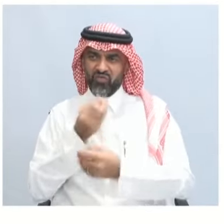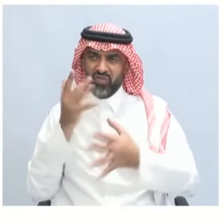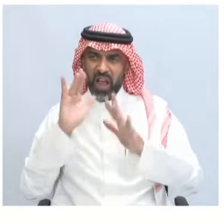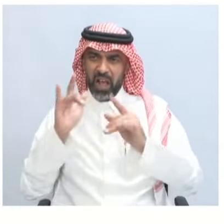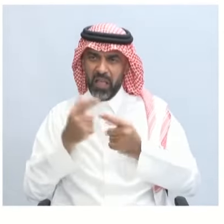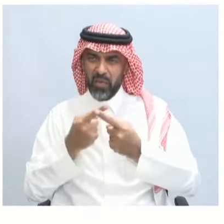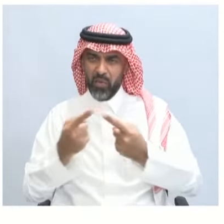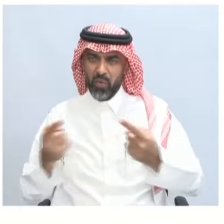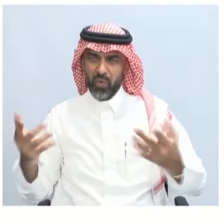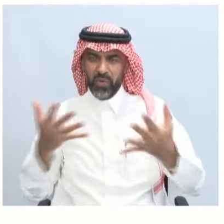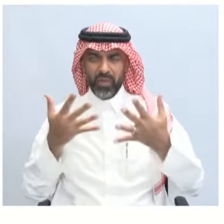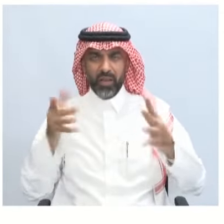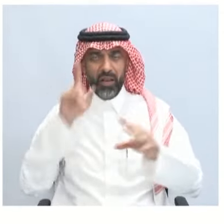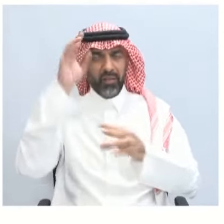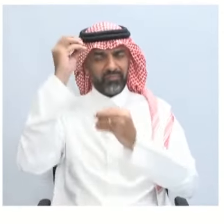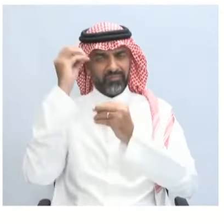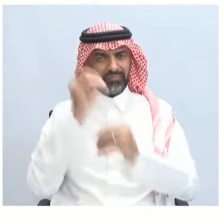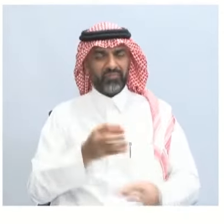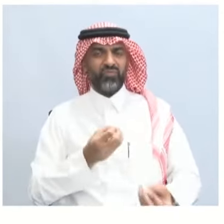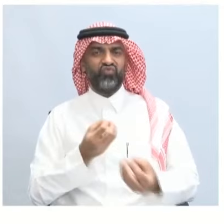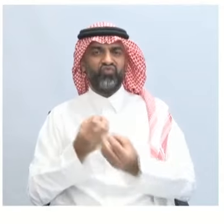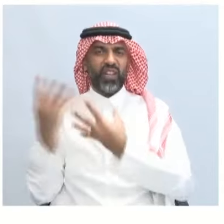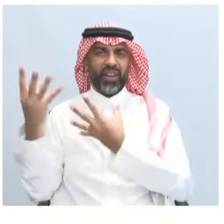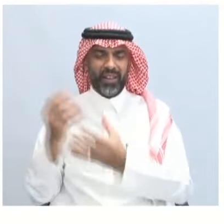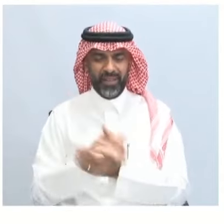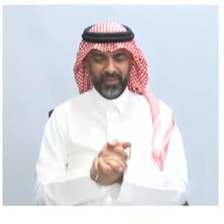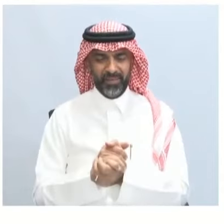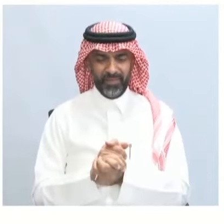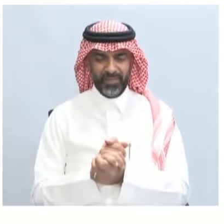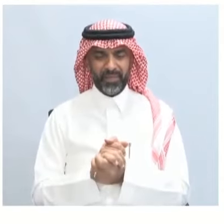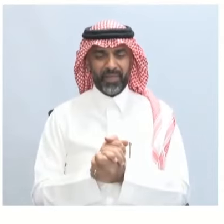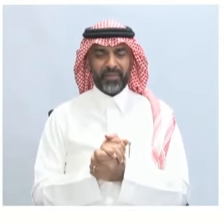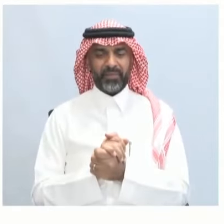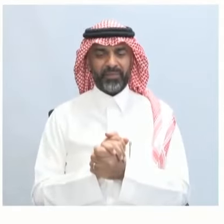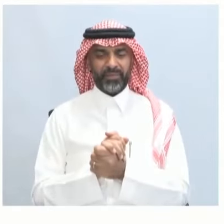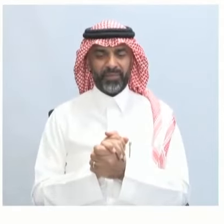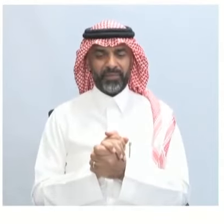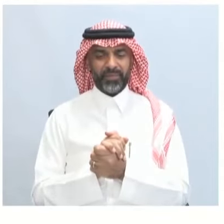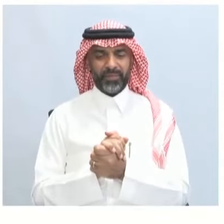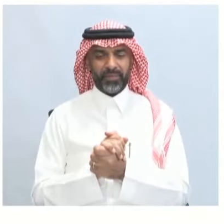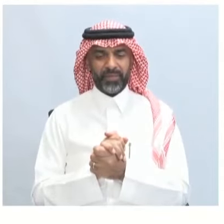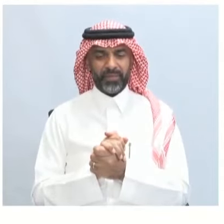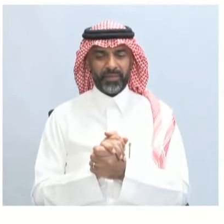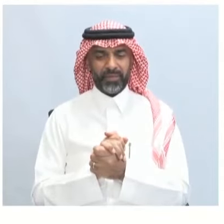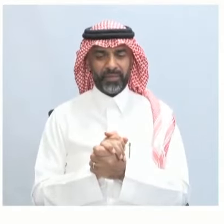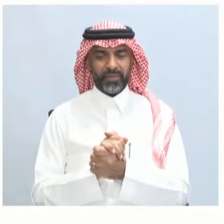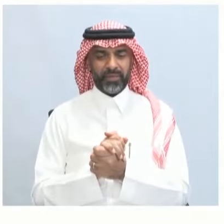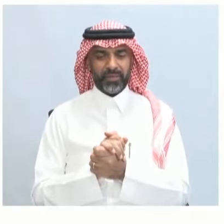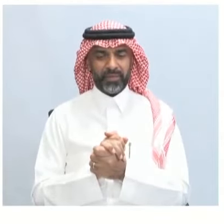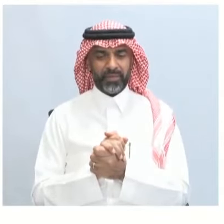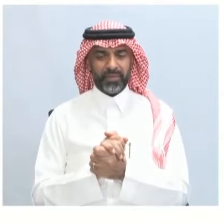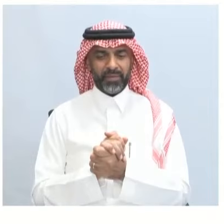التوحيد في حياته فانه سيبشسيب مشر بالجنه فلهذا نقول من نتائج